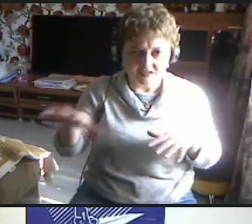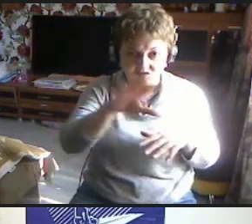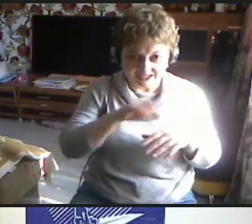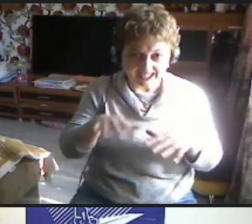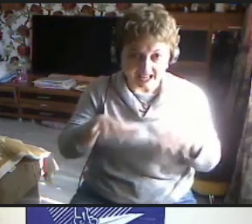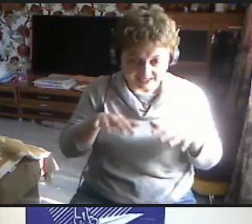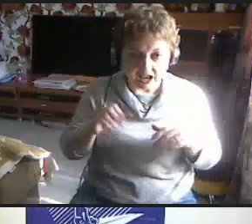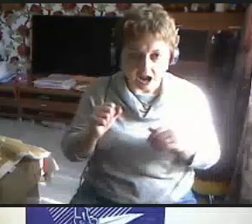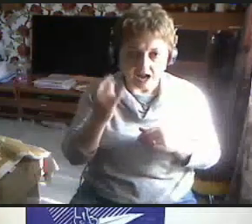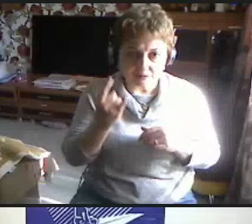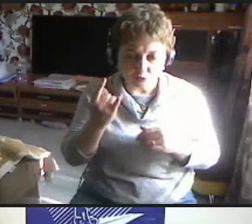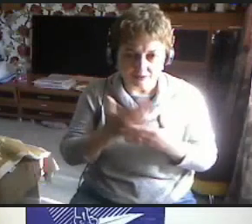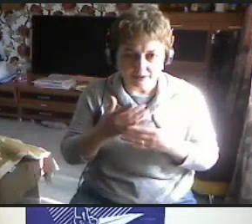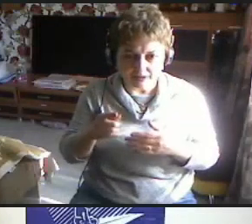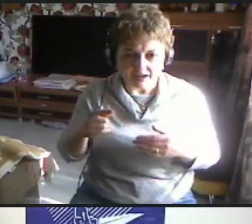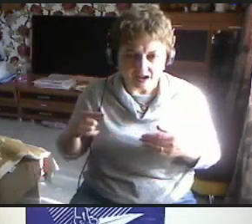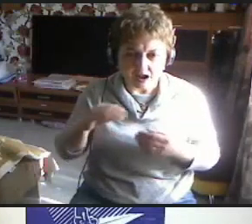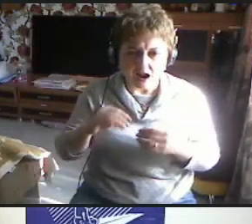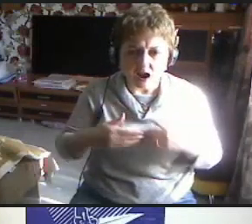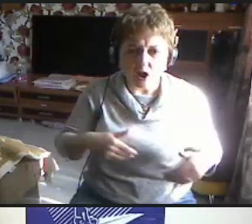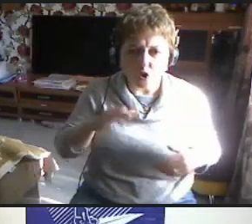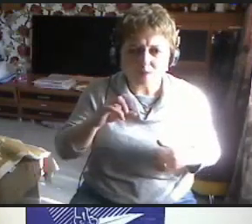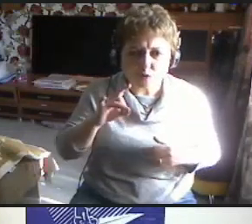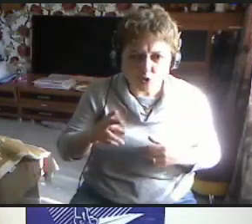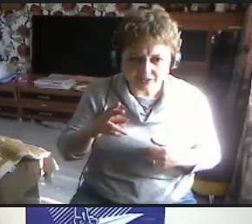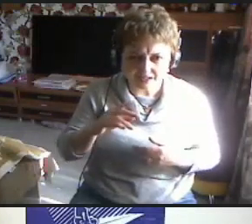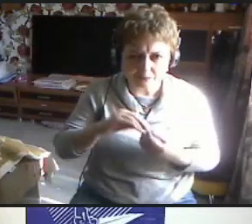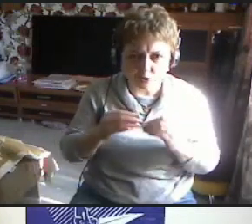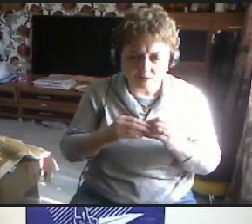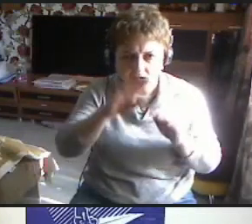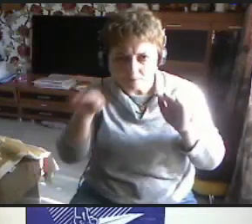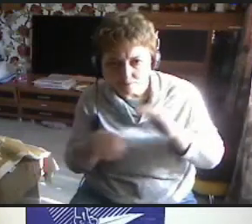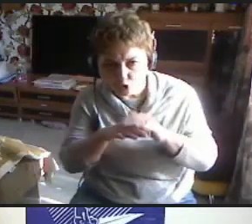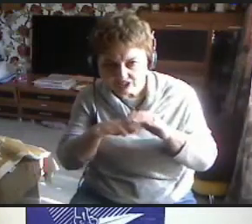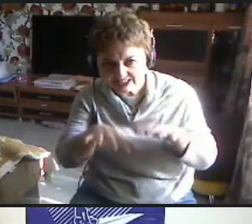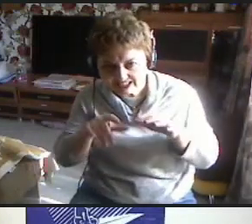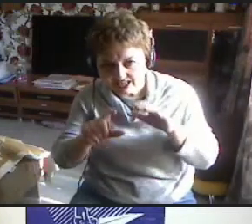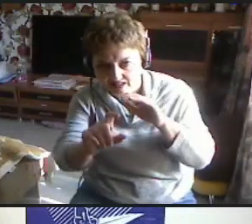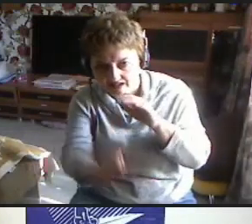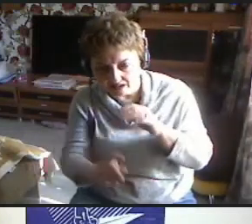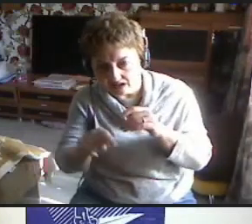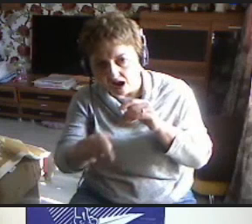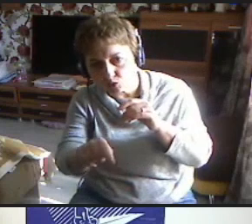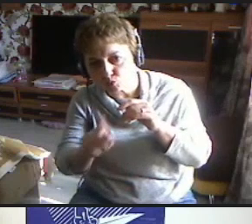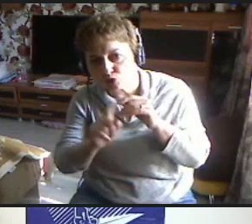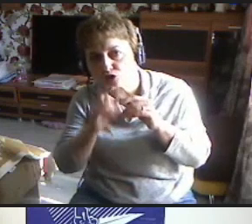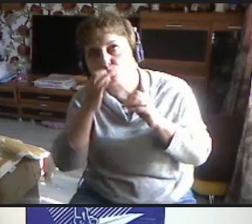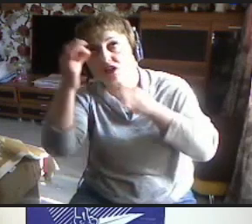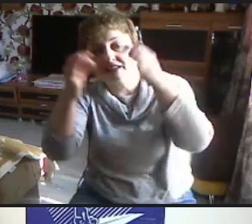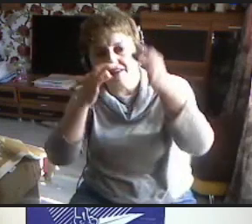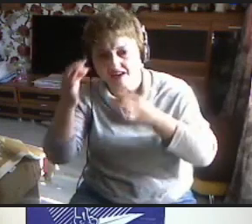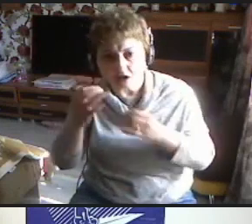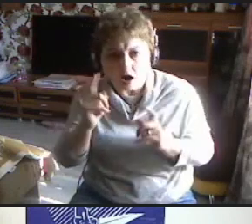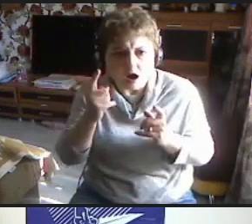с опорными проблемами, он остается внизу под сценой и там вот оттуда что-либо вещает. А почему нельзя всем